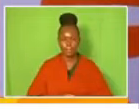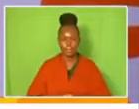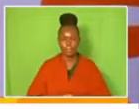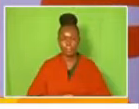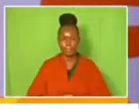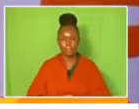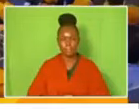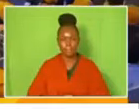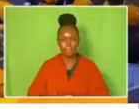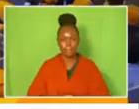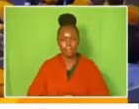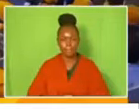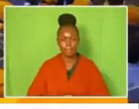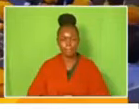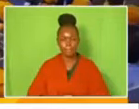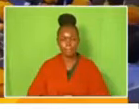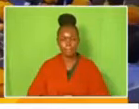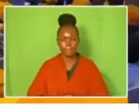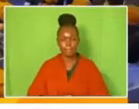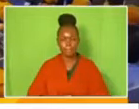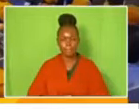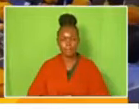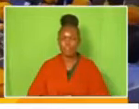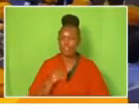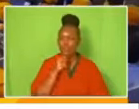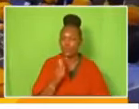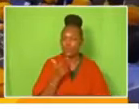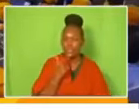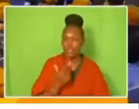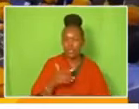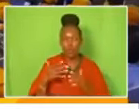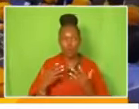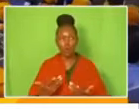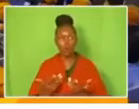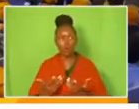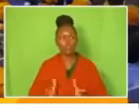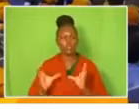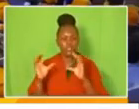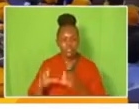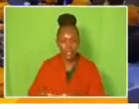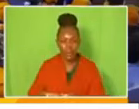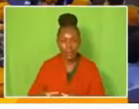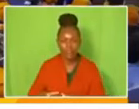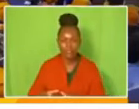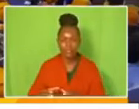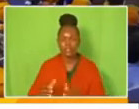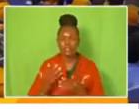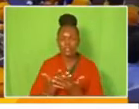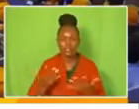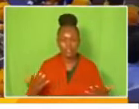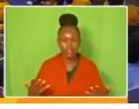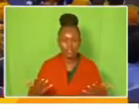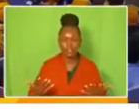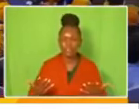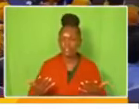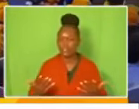Kwa hivyo nimesema ziseme Joho, Oparanya,